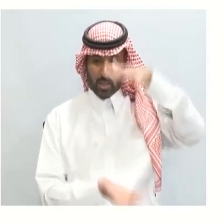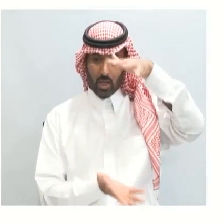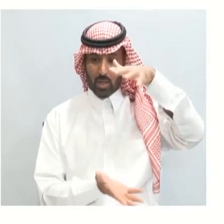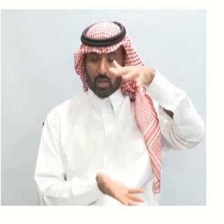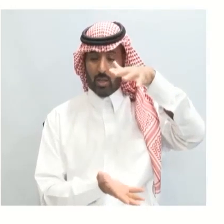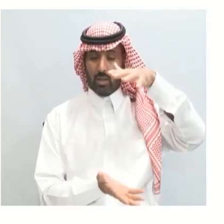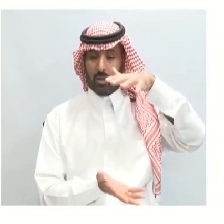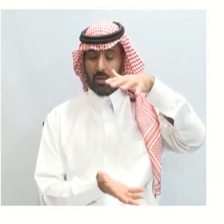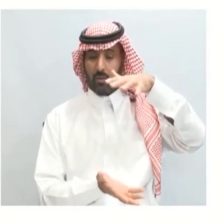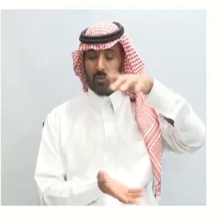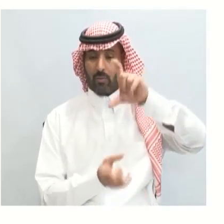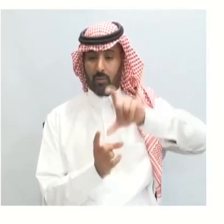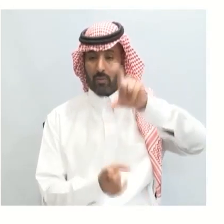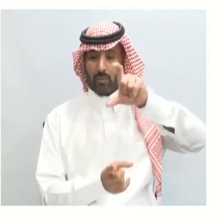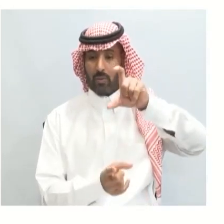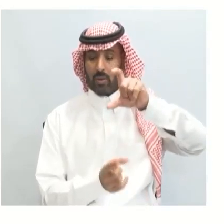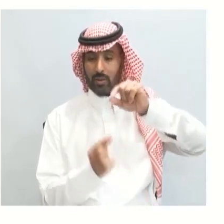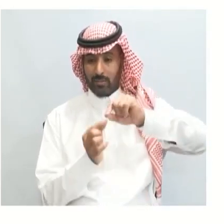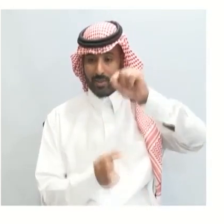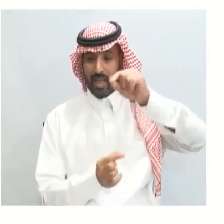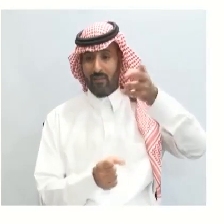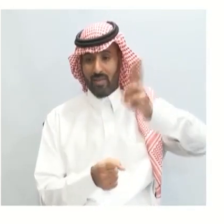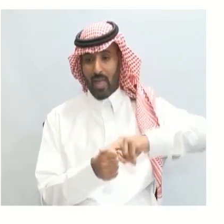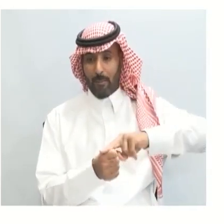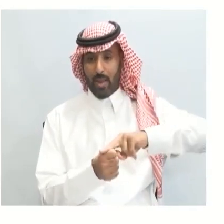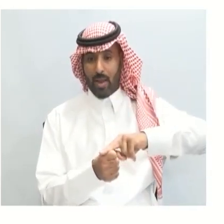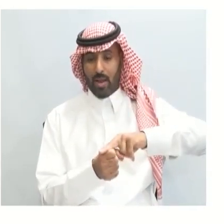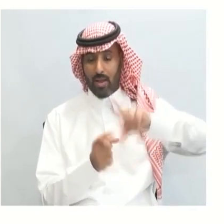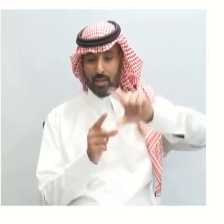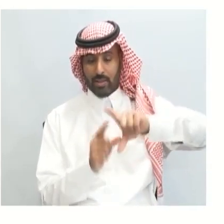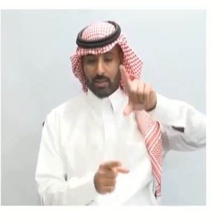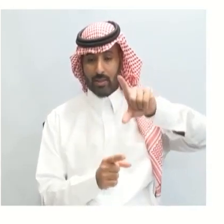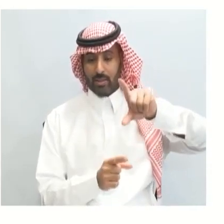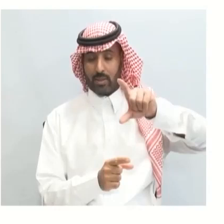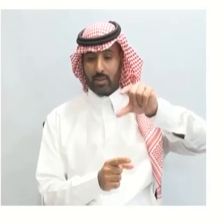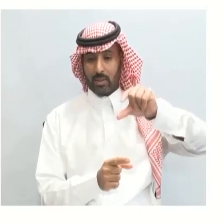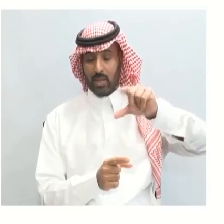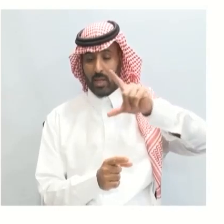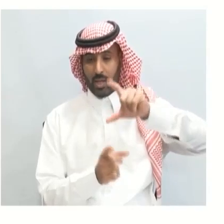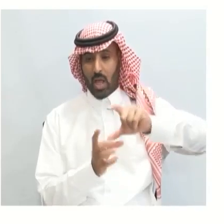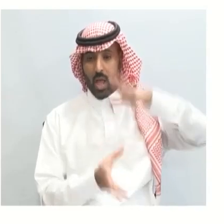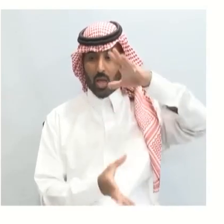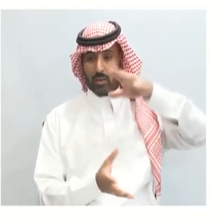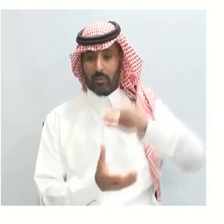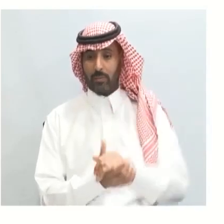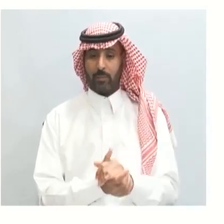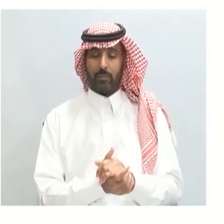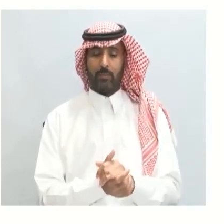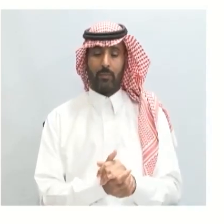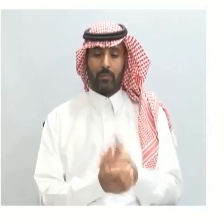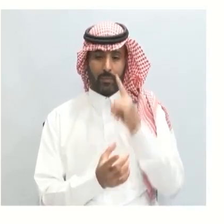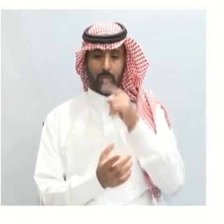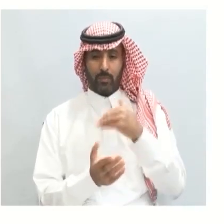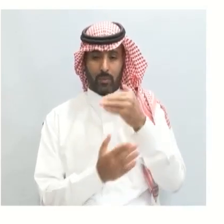ارتفعت الى اعلى اصبحت المسافه مضاعفه اذا سيصبح هنا تضاعف لحجم الغاز